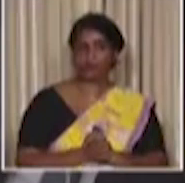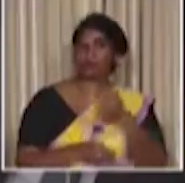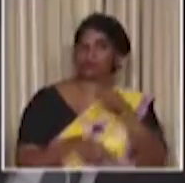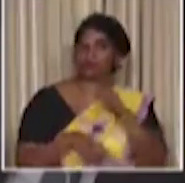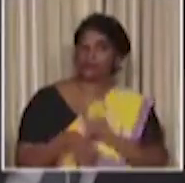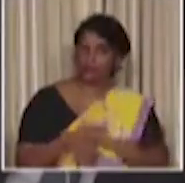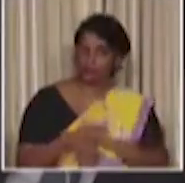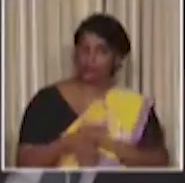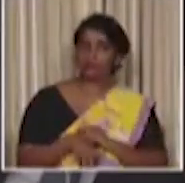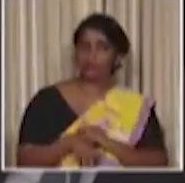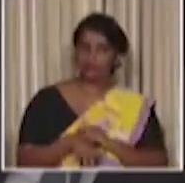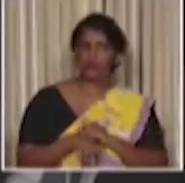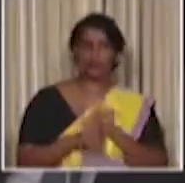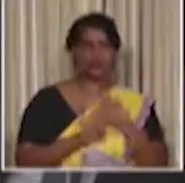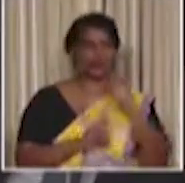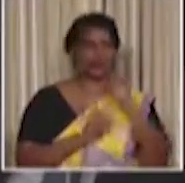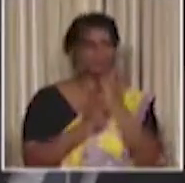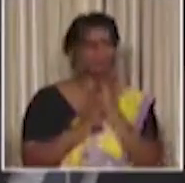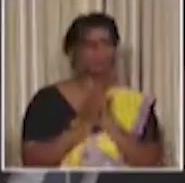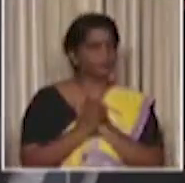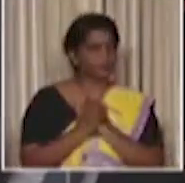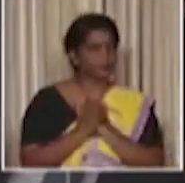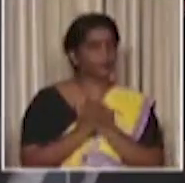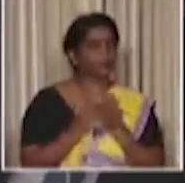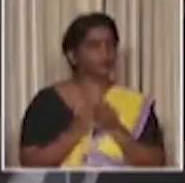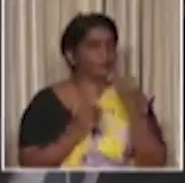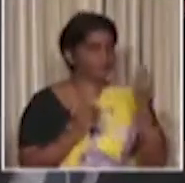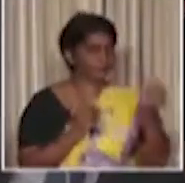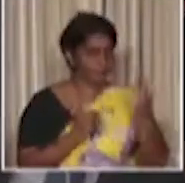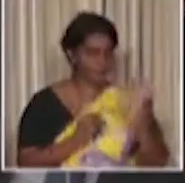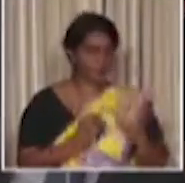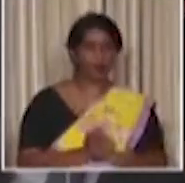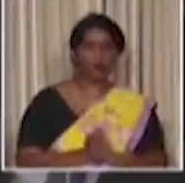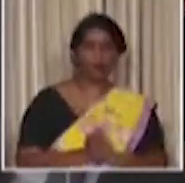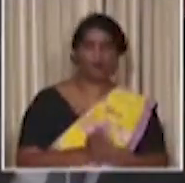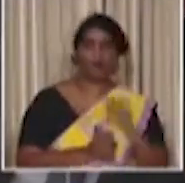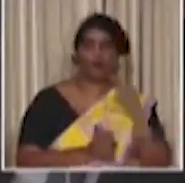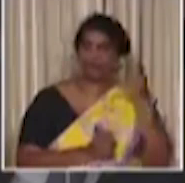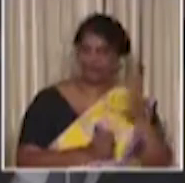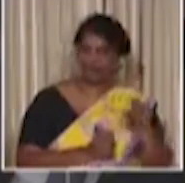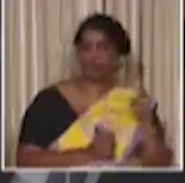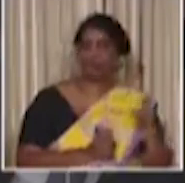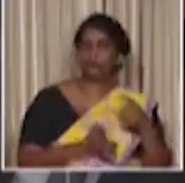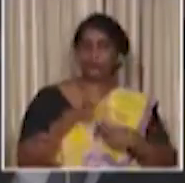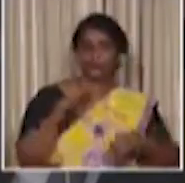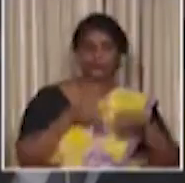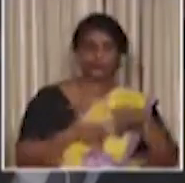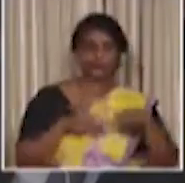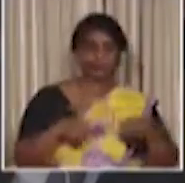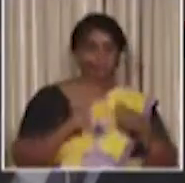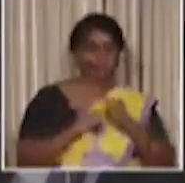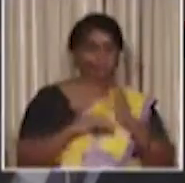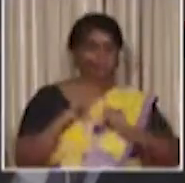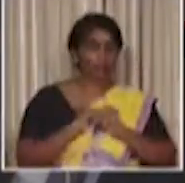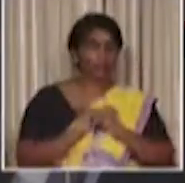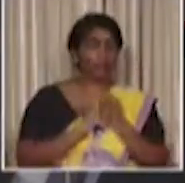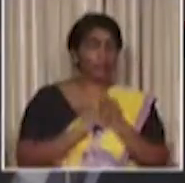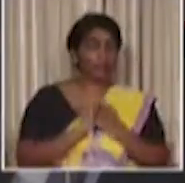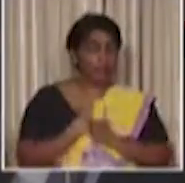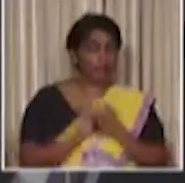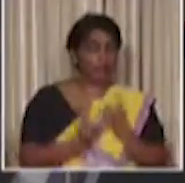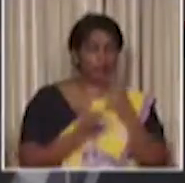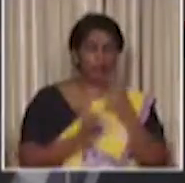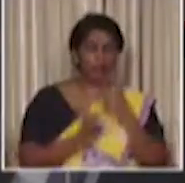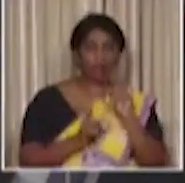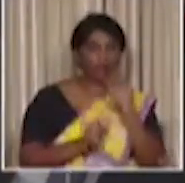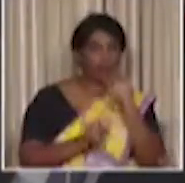අවස්ථාවත් ව්‍යවත්තදායක සවහ විසින් ලබා දී නතිබෙන. ඒ නිසා මැතිවරණ කටයුතු තවමත් නීති අනුව නාමයෝජන